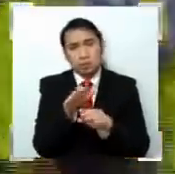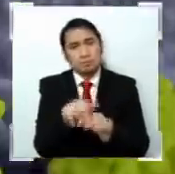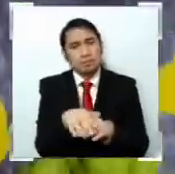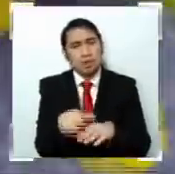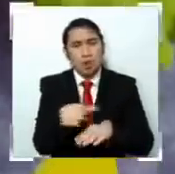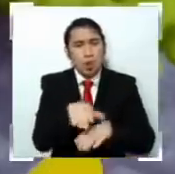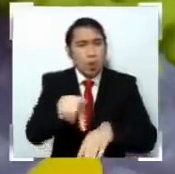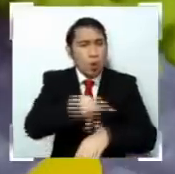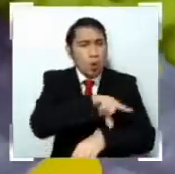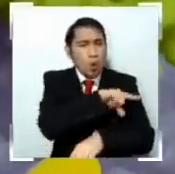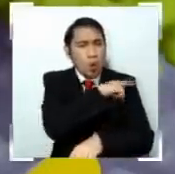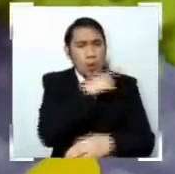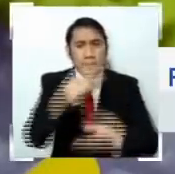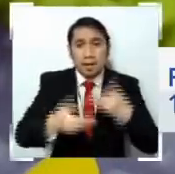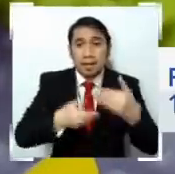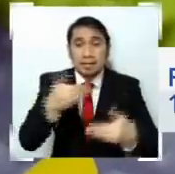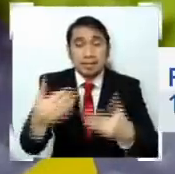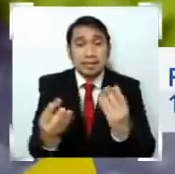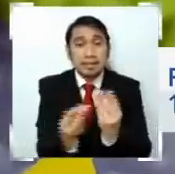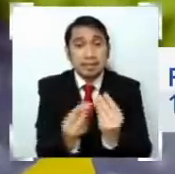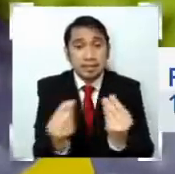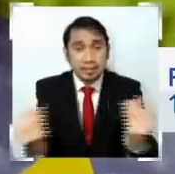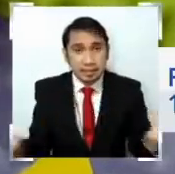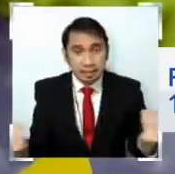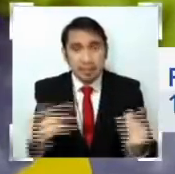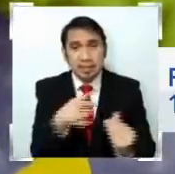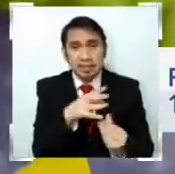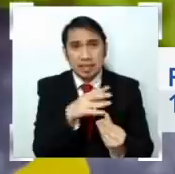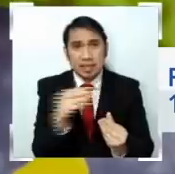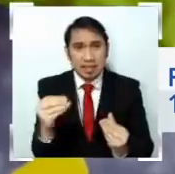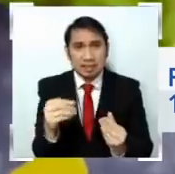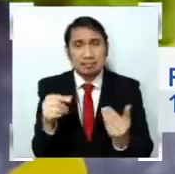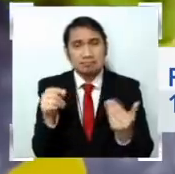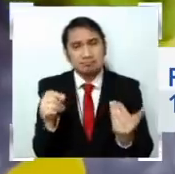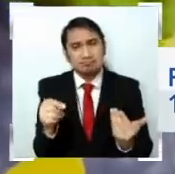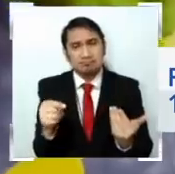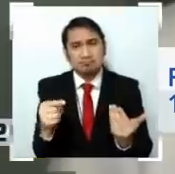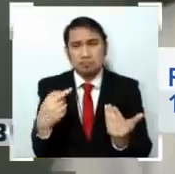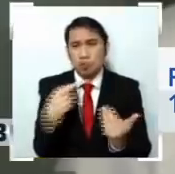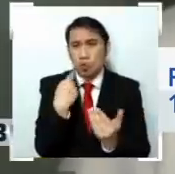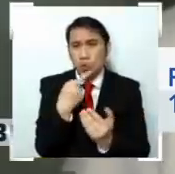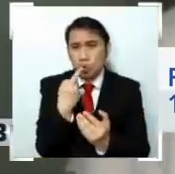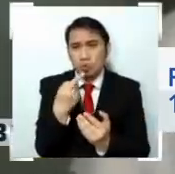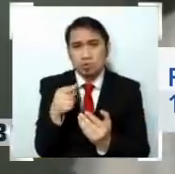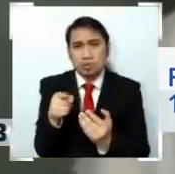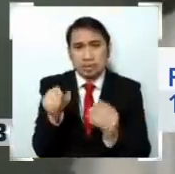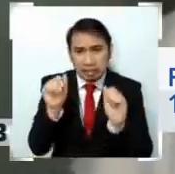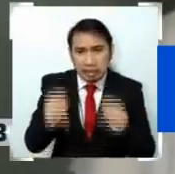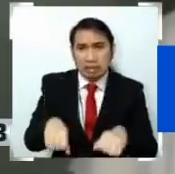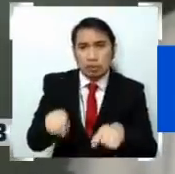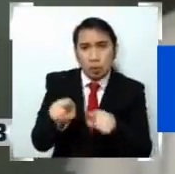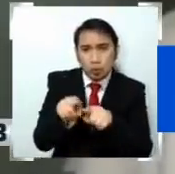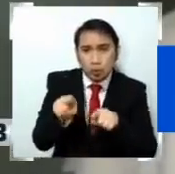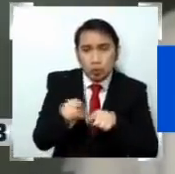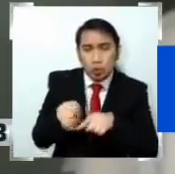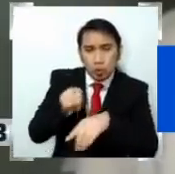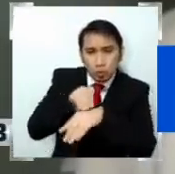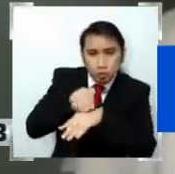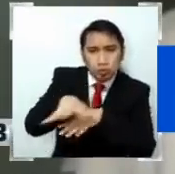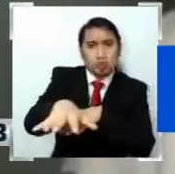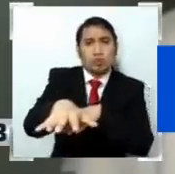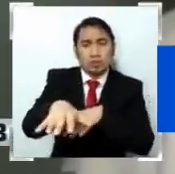Genome Center, mas mabilis mag-deteriorate ang mga kaso. Tinatamaan din ito ang mga bata. Kaya niya maghawa ng up to